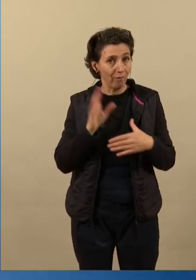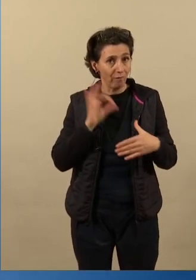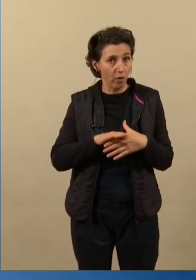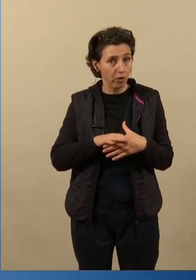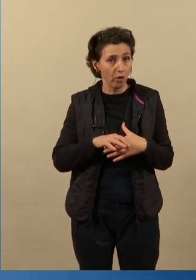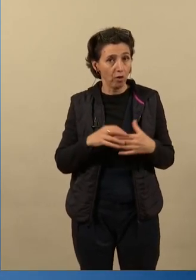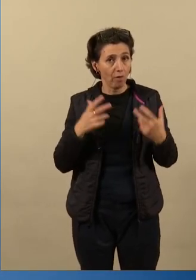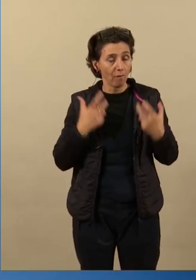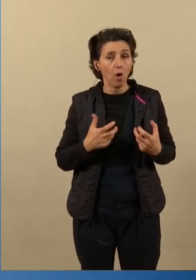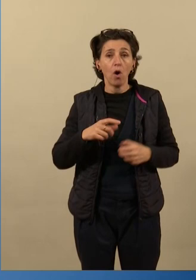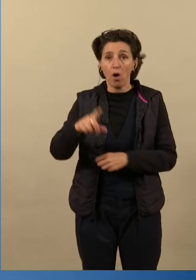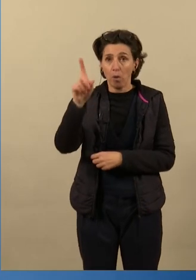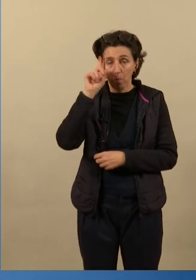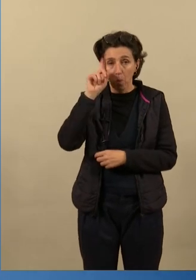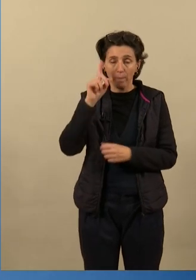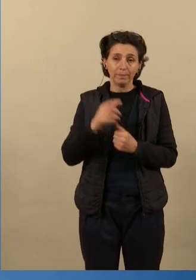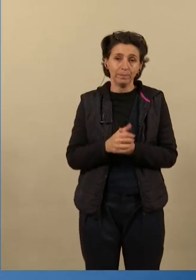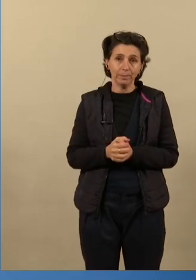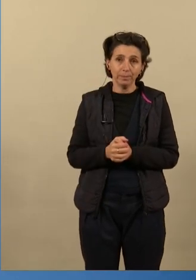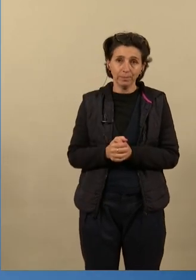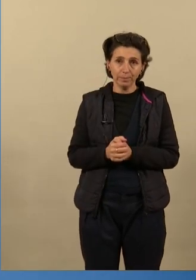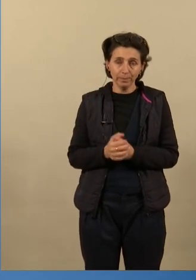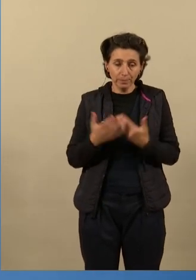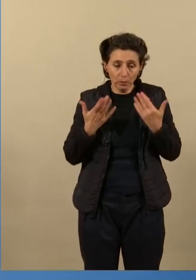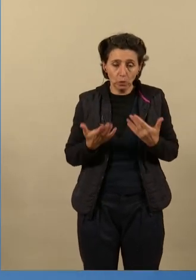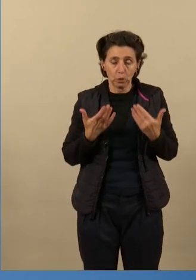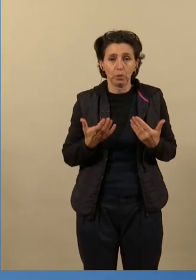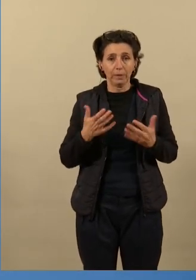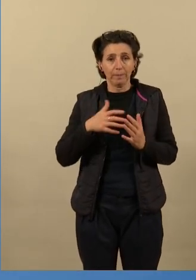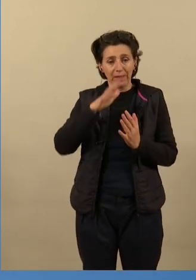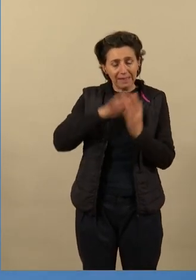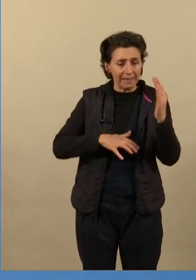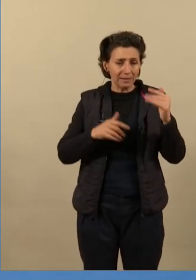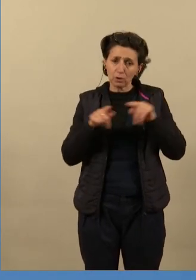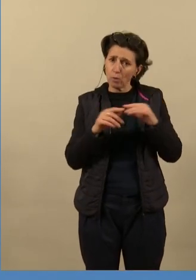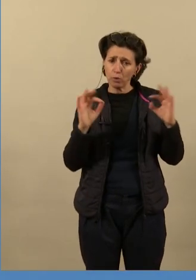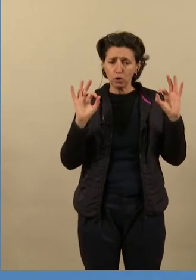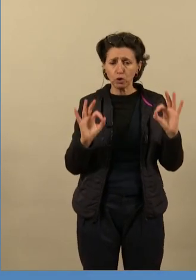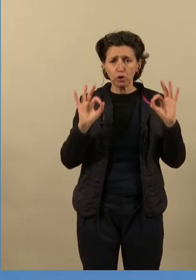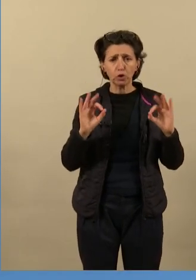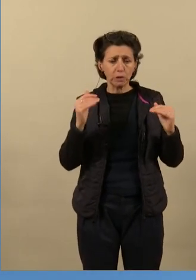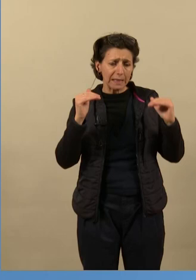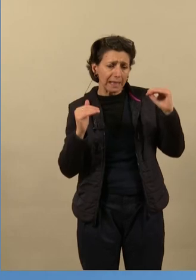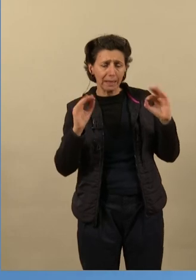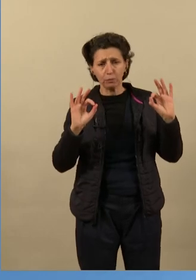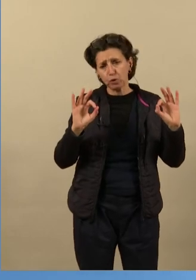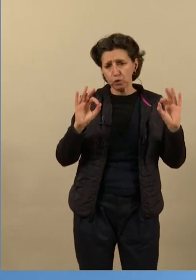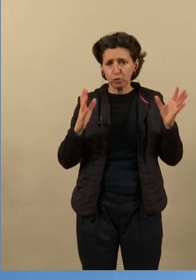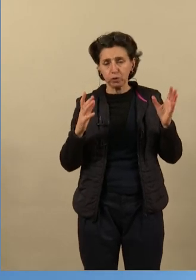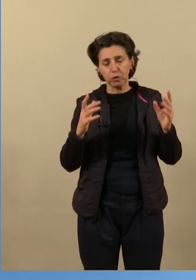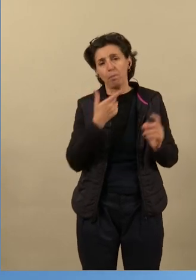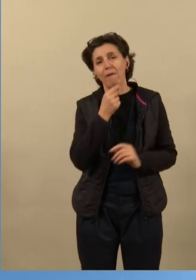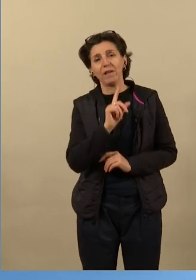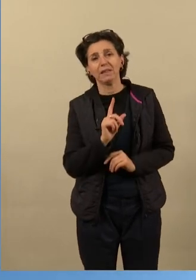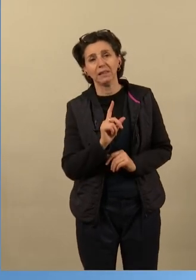euh produire enfin euh proposer des texte équilibré euh sur cette questionlà euh relève